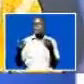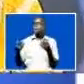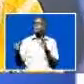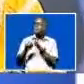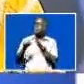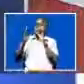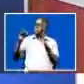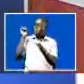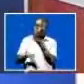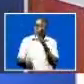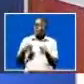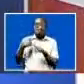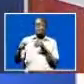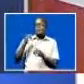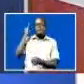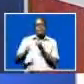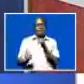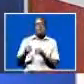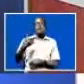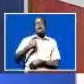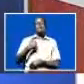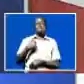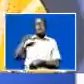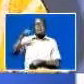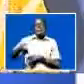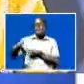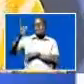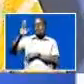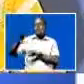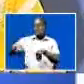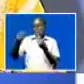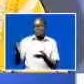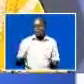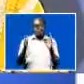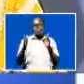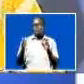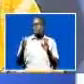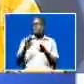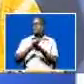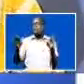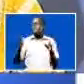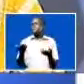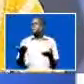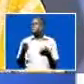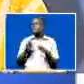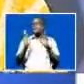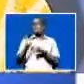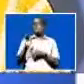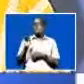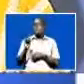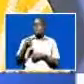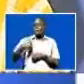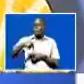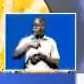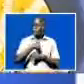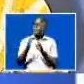gani, tena ina kikomo chake. Lazima Mungu atatoa njia. Hawezi kukuacha hivi hivi. Na huwa tunaomba